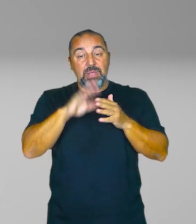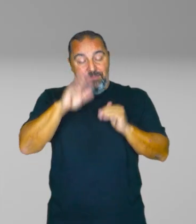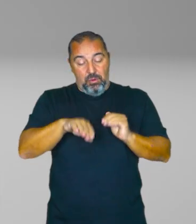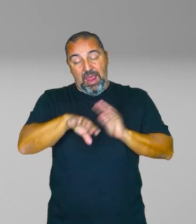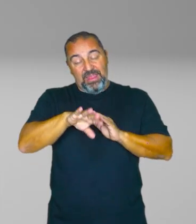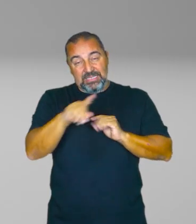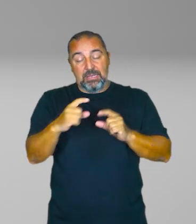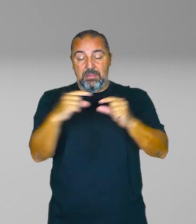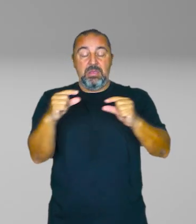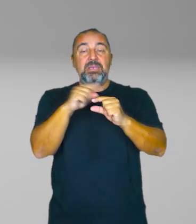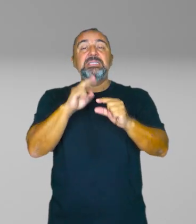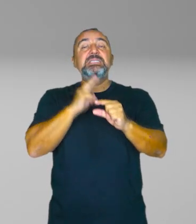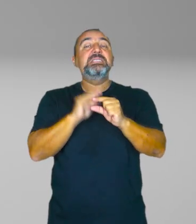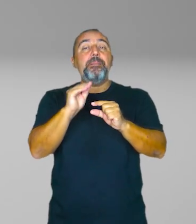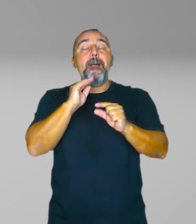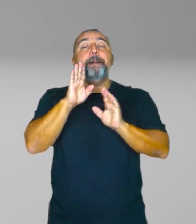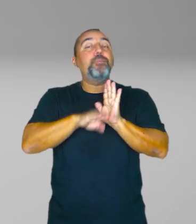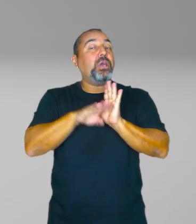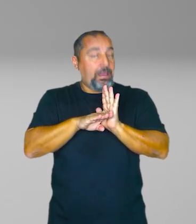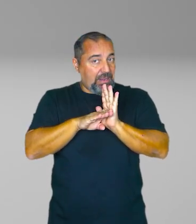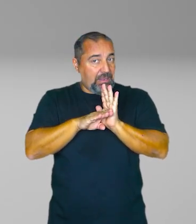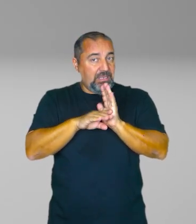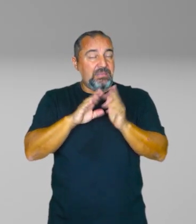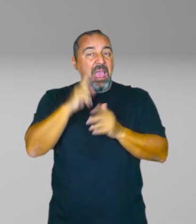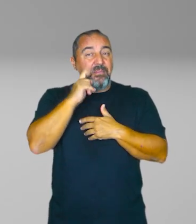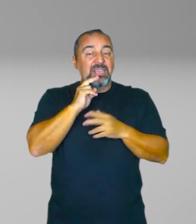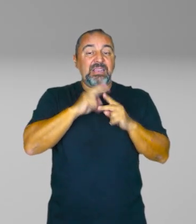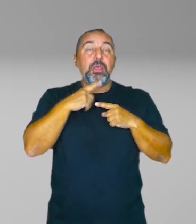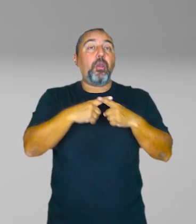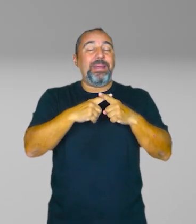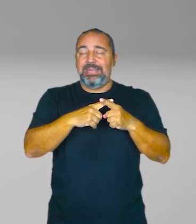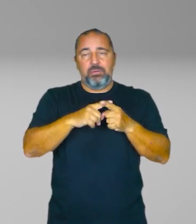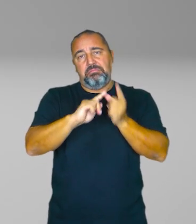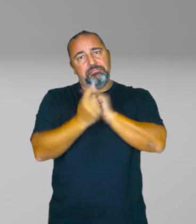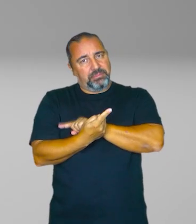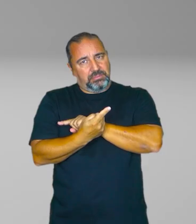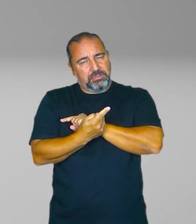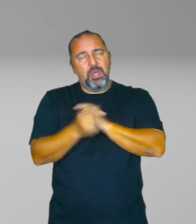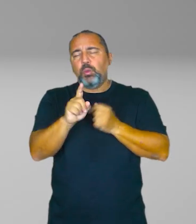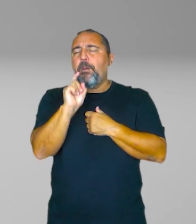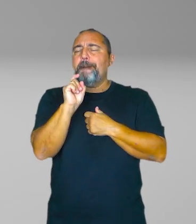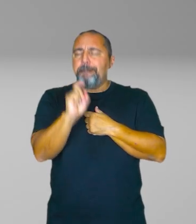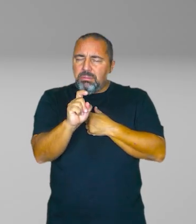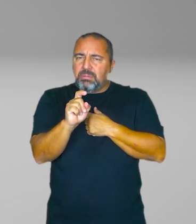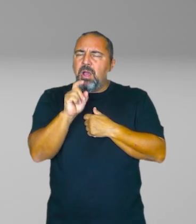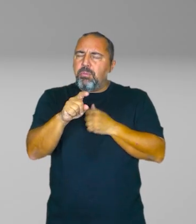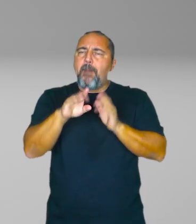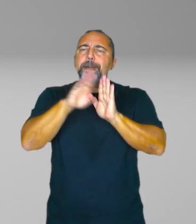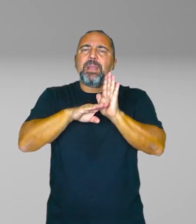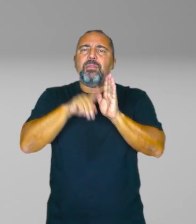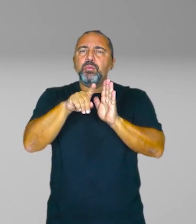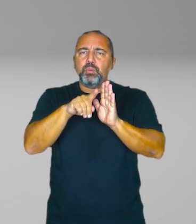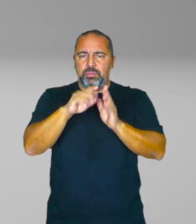6. Irtetean, behean, eskuinean, programar botoia agertuko da. Partekatu botoiaren ordez,